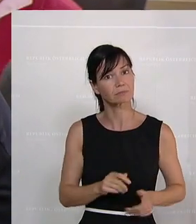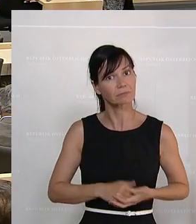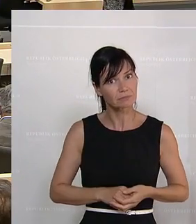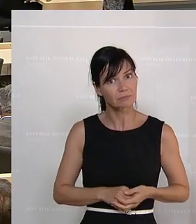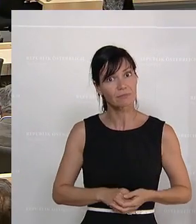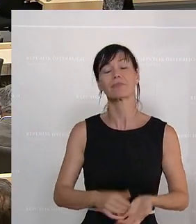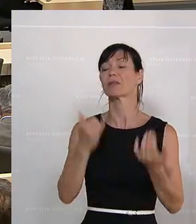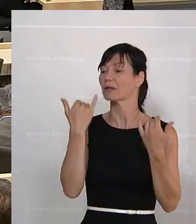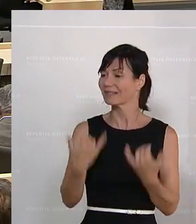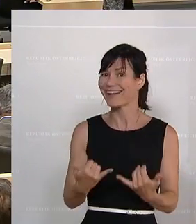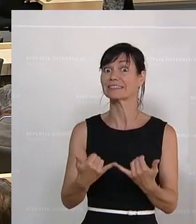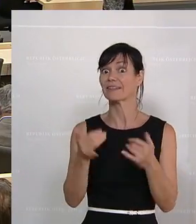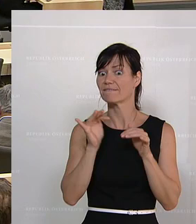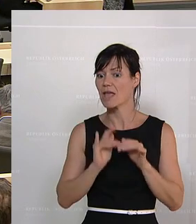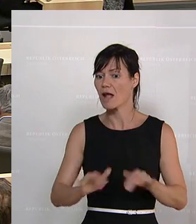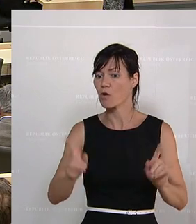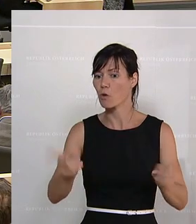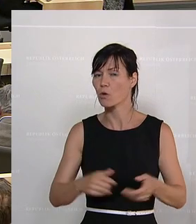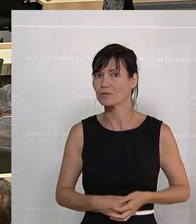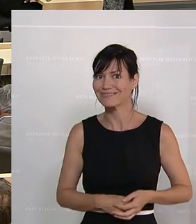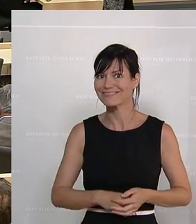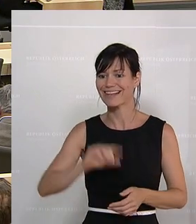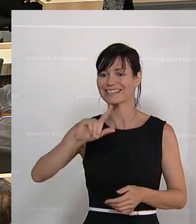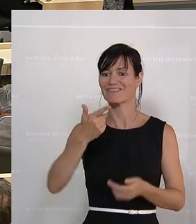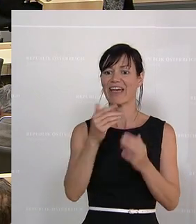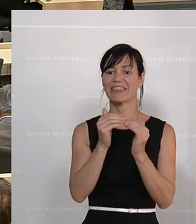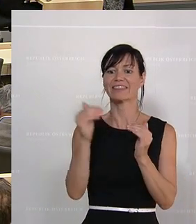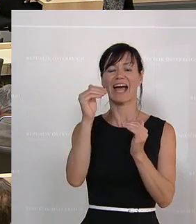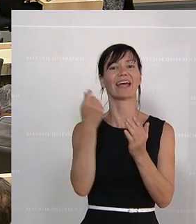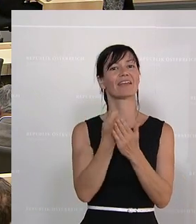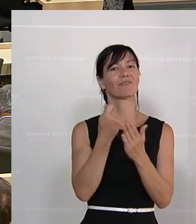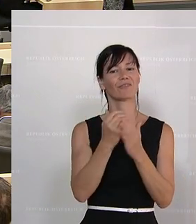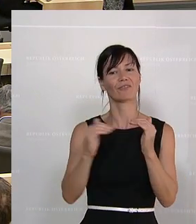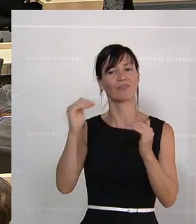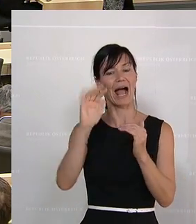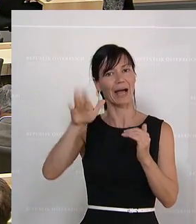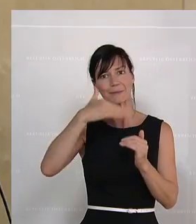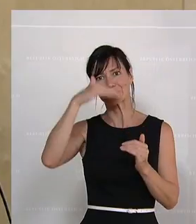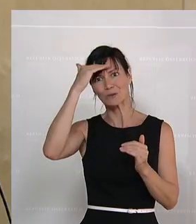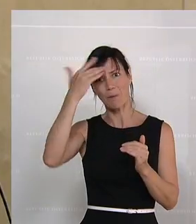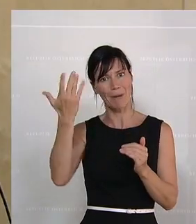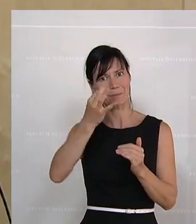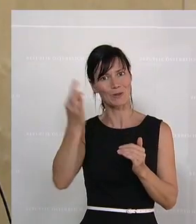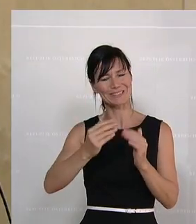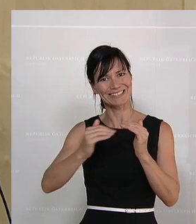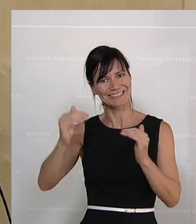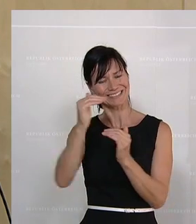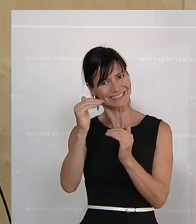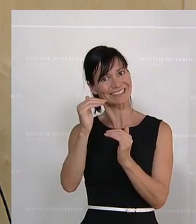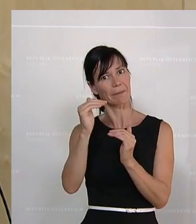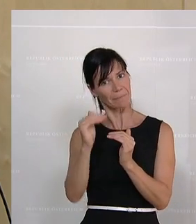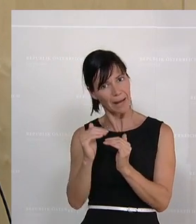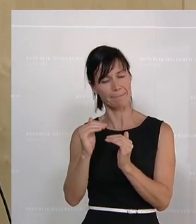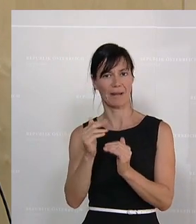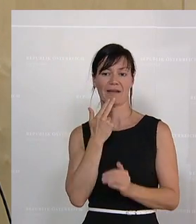jetzt gerade ihre wirkung die senkung der zweiten tarifstufe beispielsweise ab dem sommer niedrigverdiener